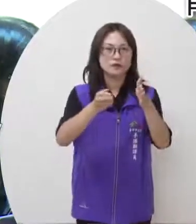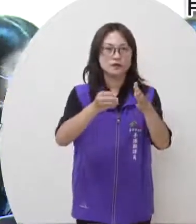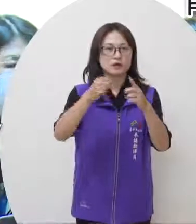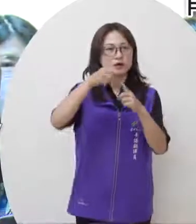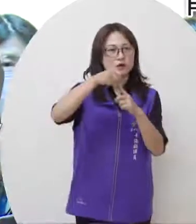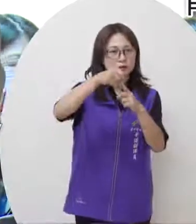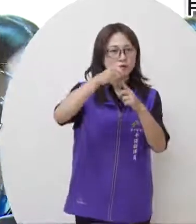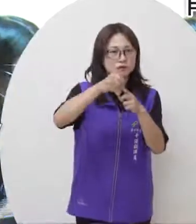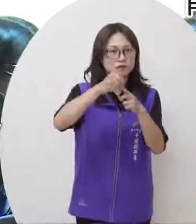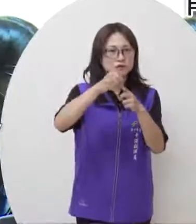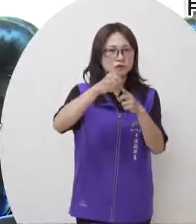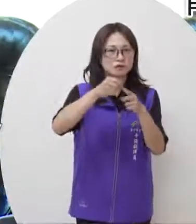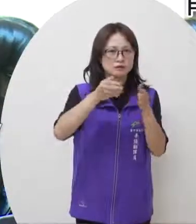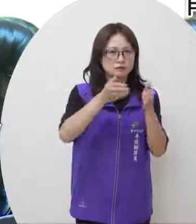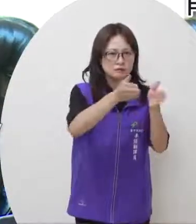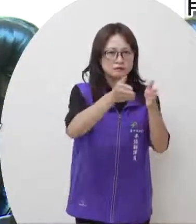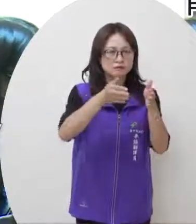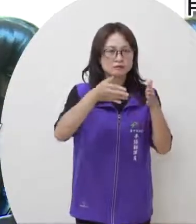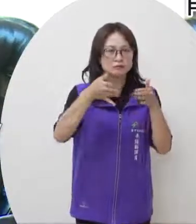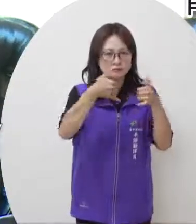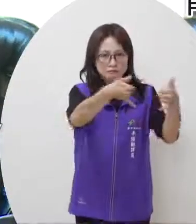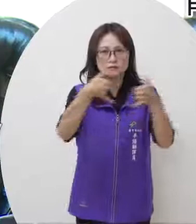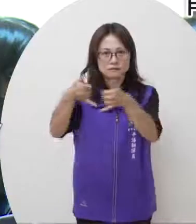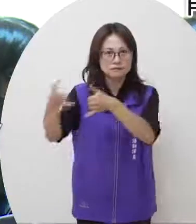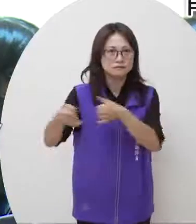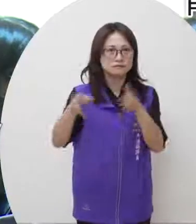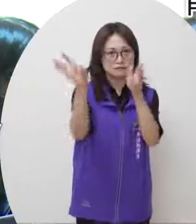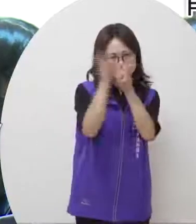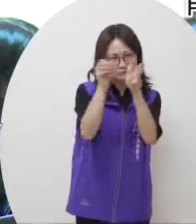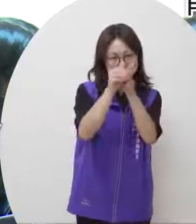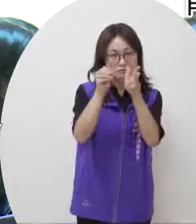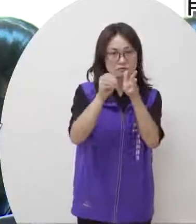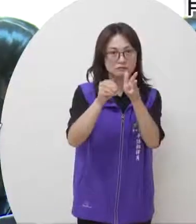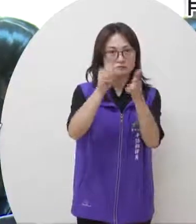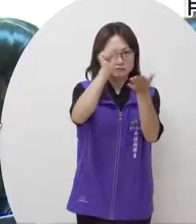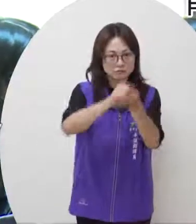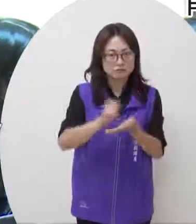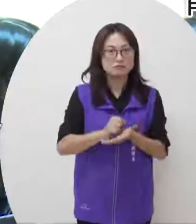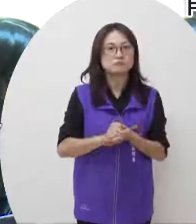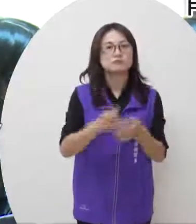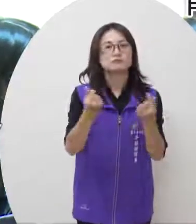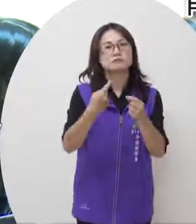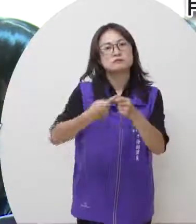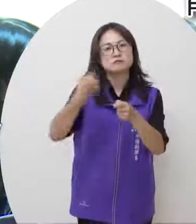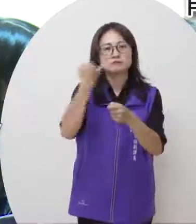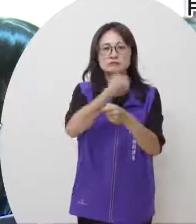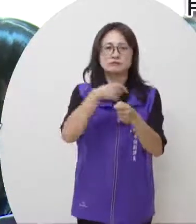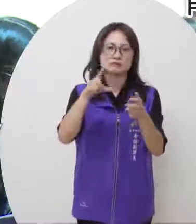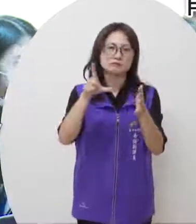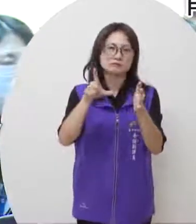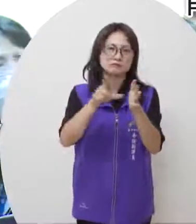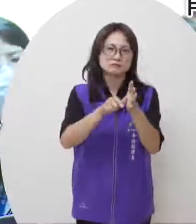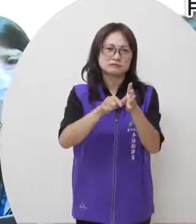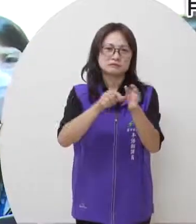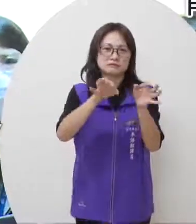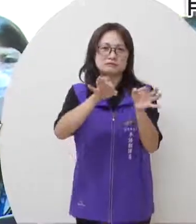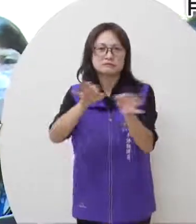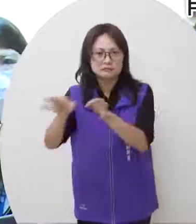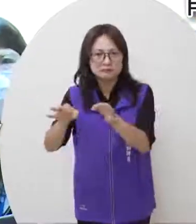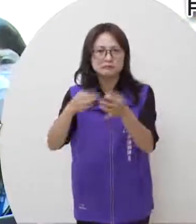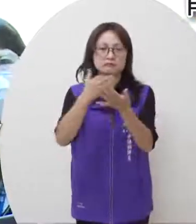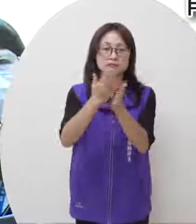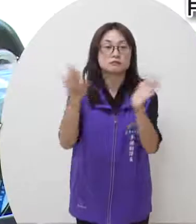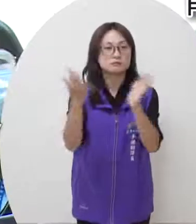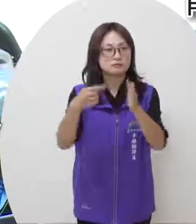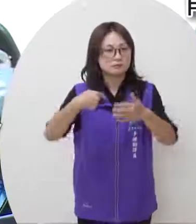点，比如说过去大家比较过病的就是常常会漏班、会脱班等等问题，我们透过系统化